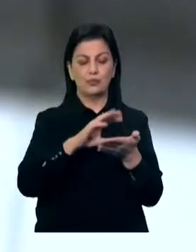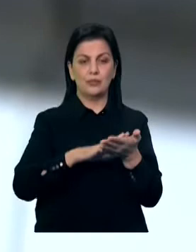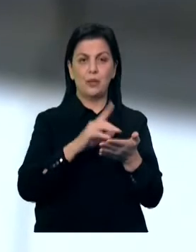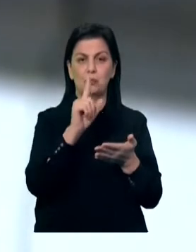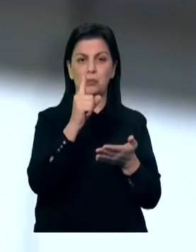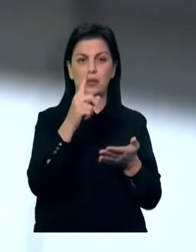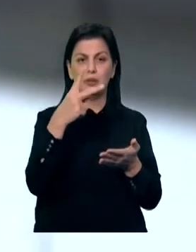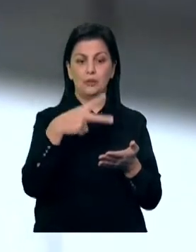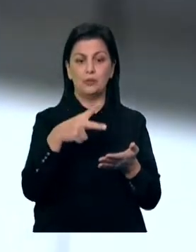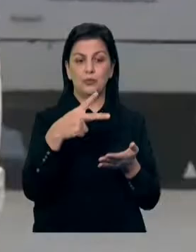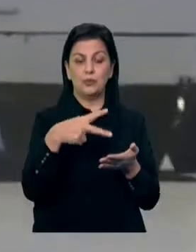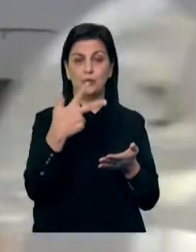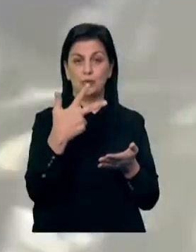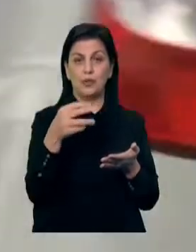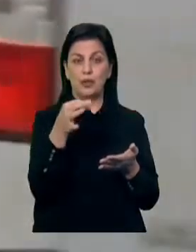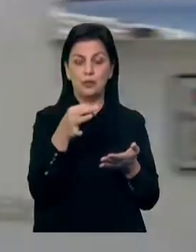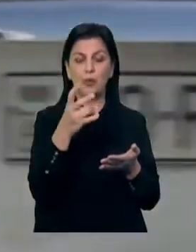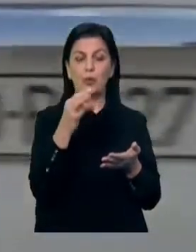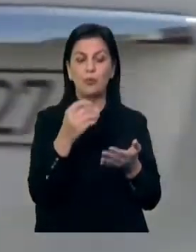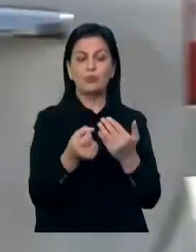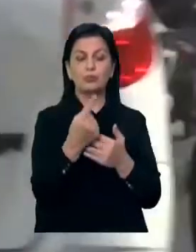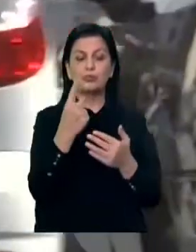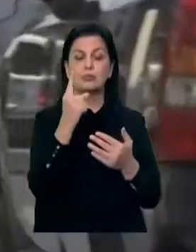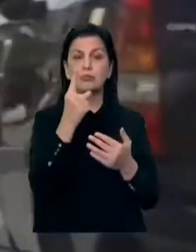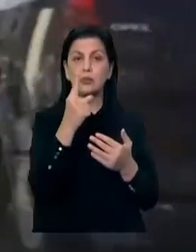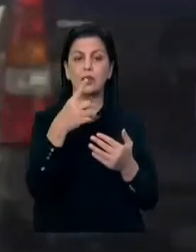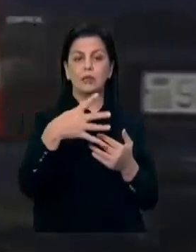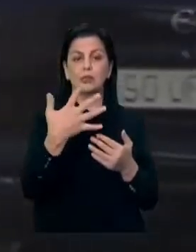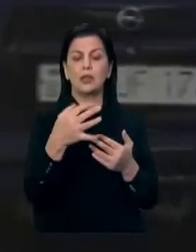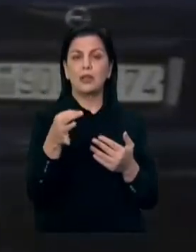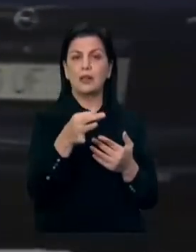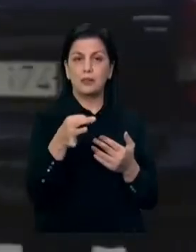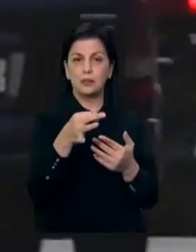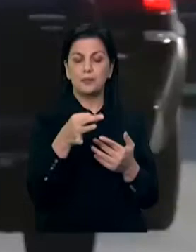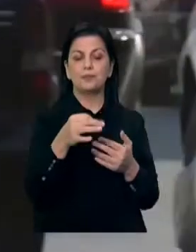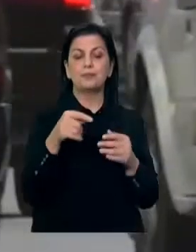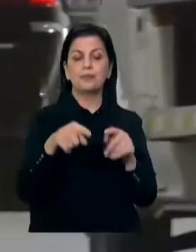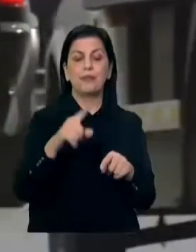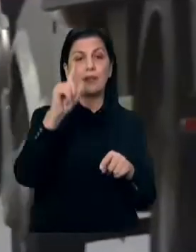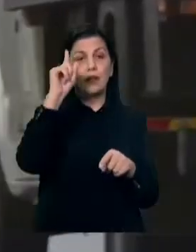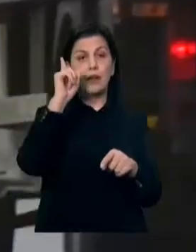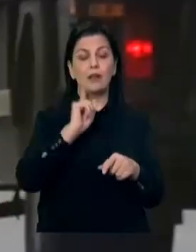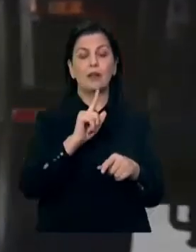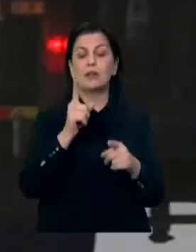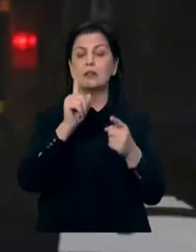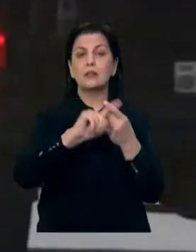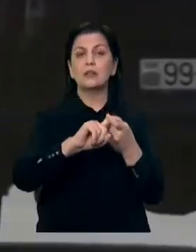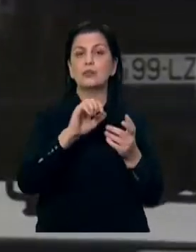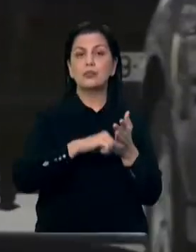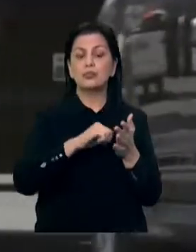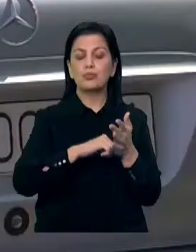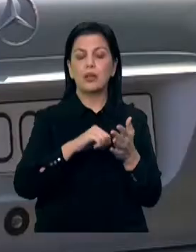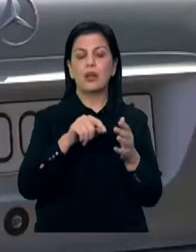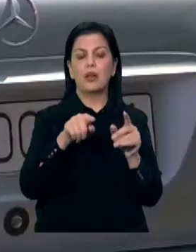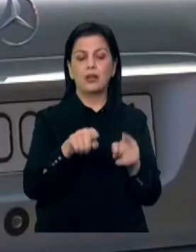də 1 manat 45 qəpik çıxıb. Qanuna görə Azərbaycanda əlavə dəyər vergisinin faiz dərəcəsi 18%-dir. Yəni,